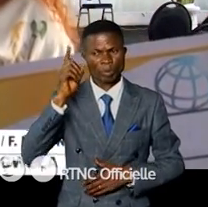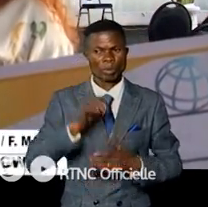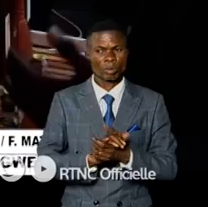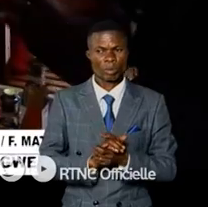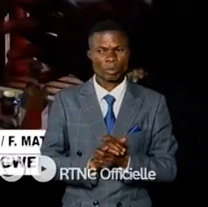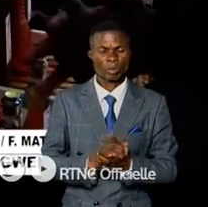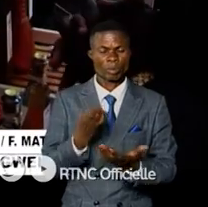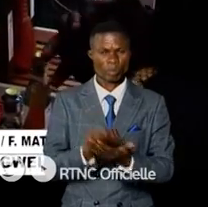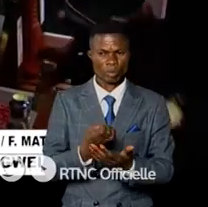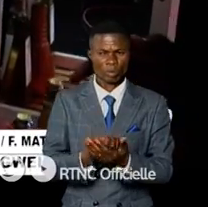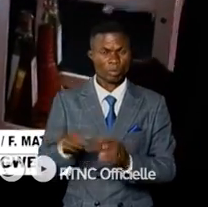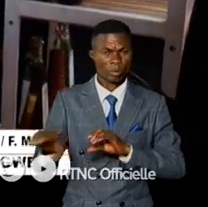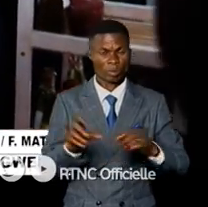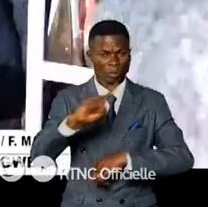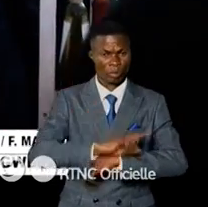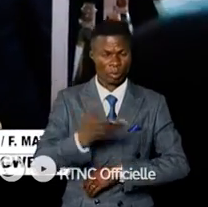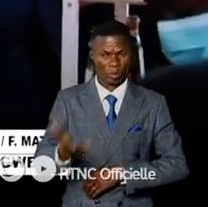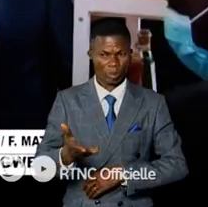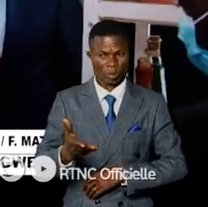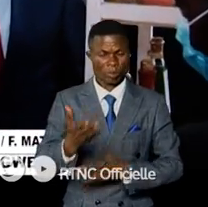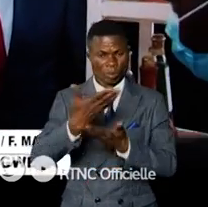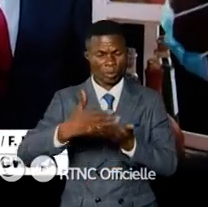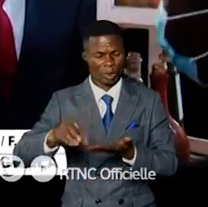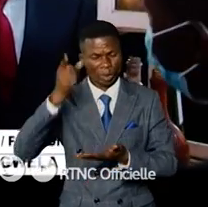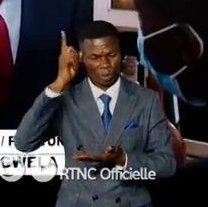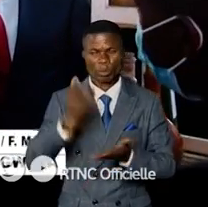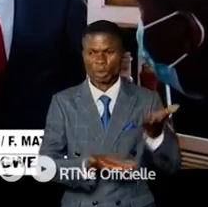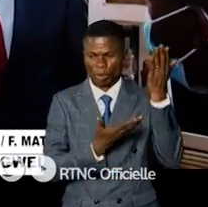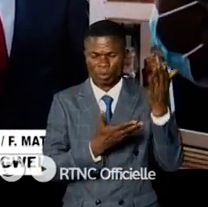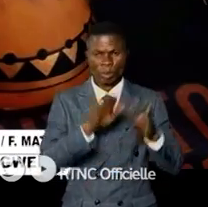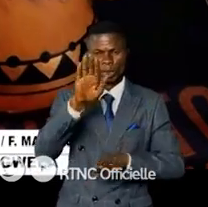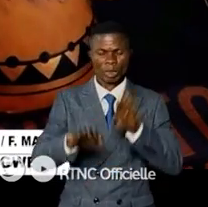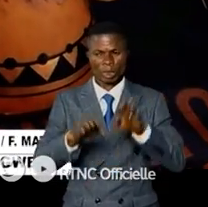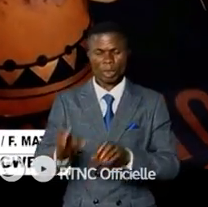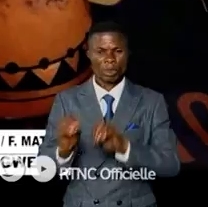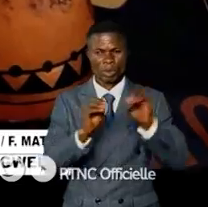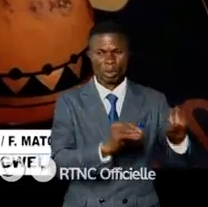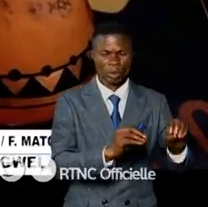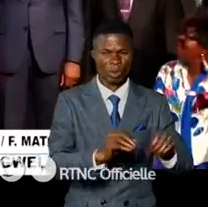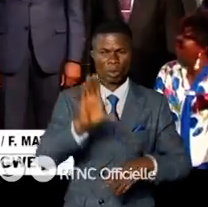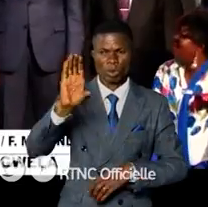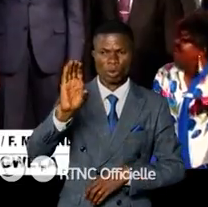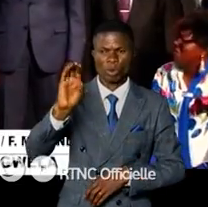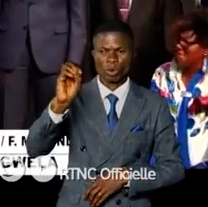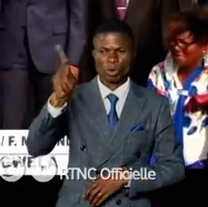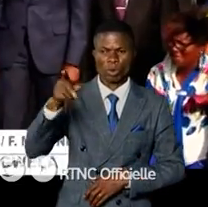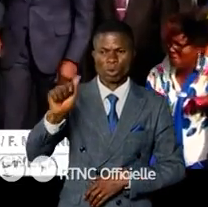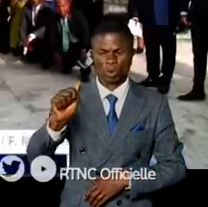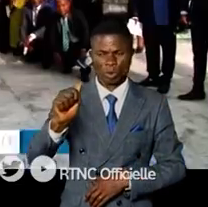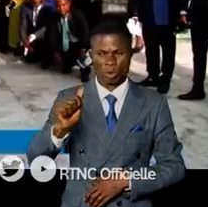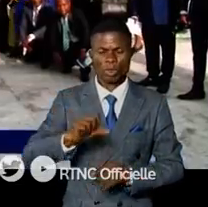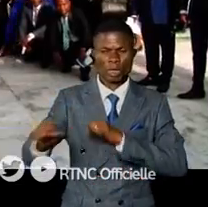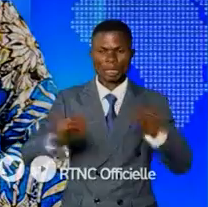notre économie. La cérémonie du jour est donc une étape importante du processus de mise en œuvre du COPA, concours de plan